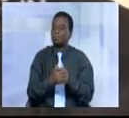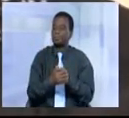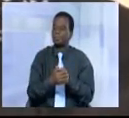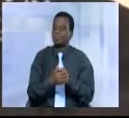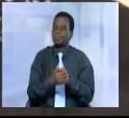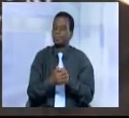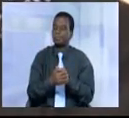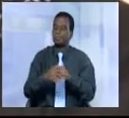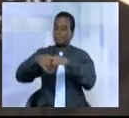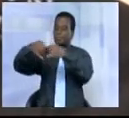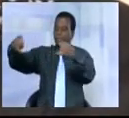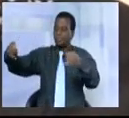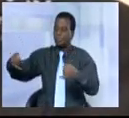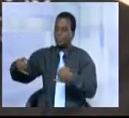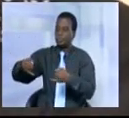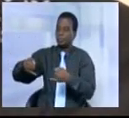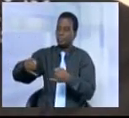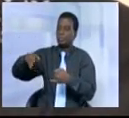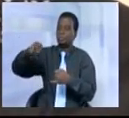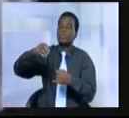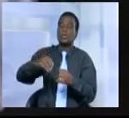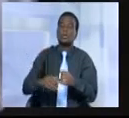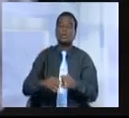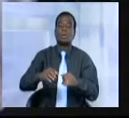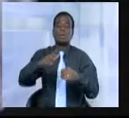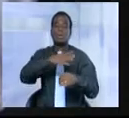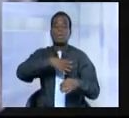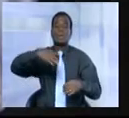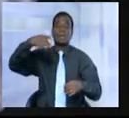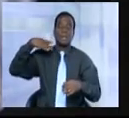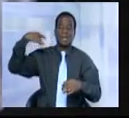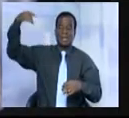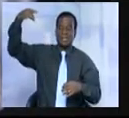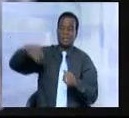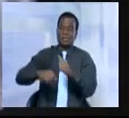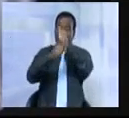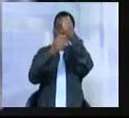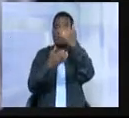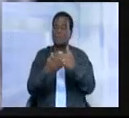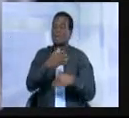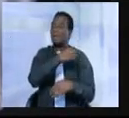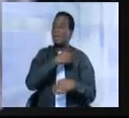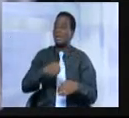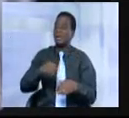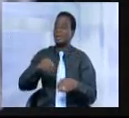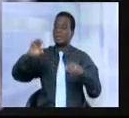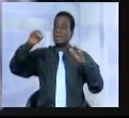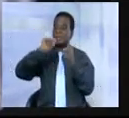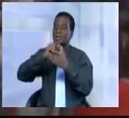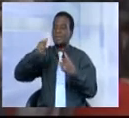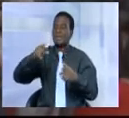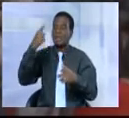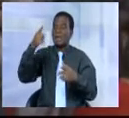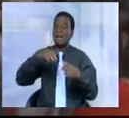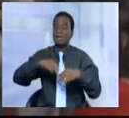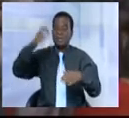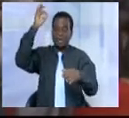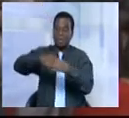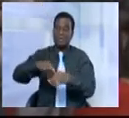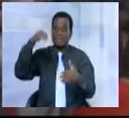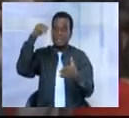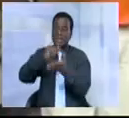À Madagascar, les candidats soutenus par la mouvance d'Ange Radzouel arrivent en tête des élections législatives. C'est une nouvelle